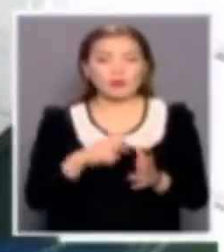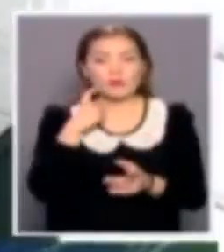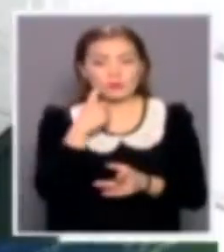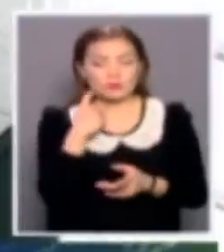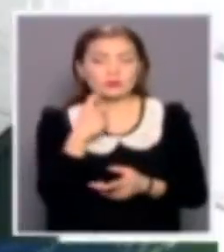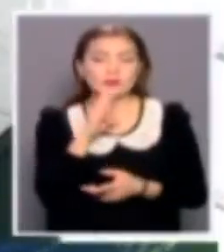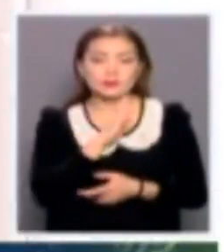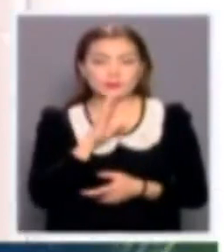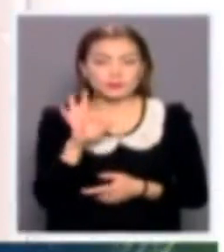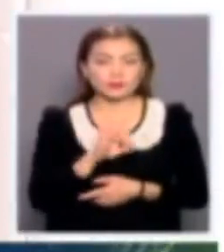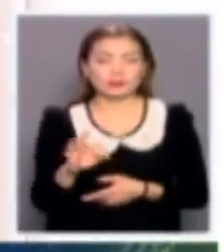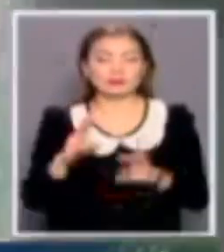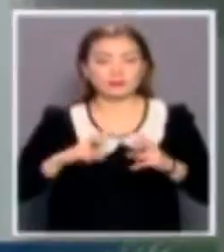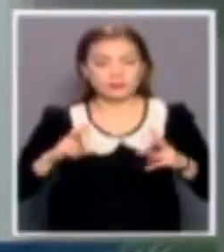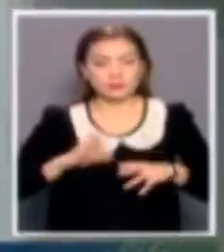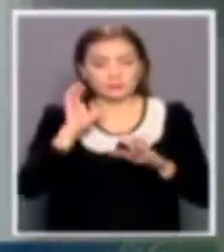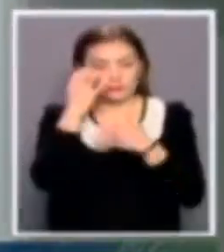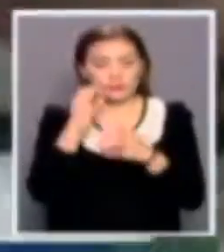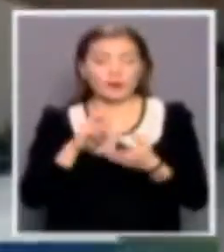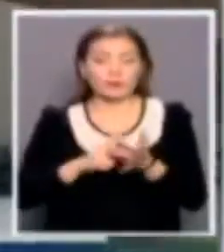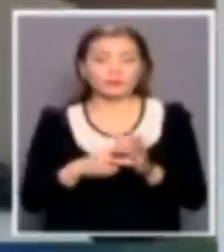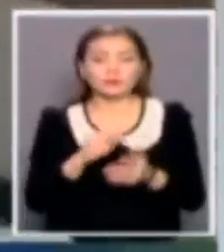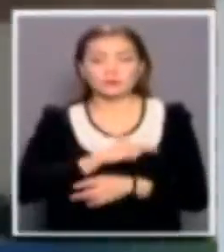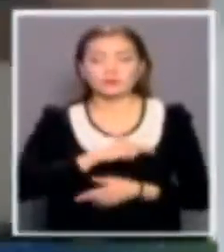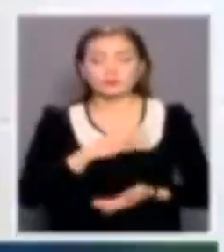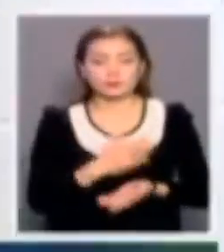стоматология, гинекология, зертхана, физиотерапия